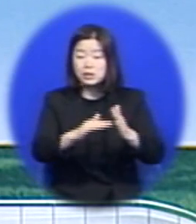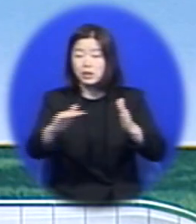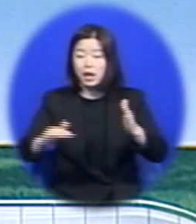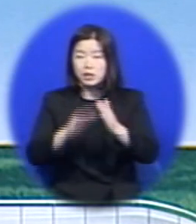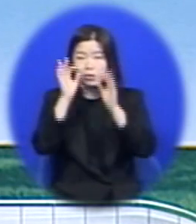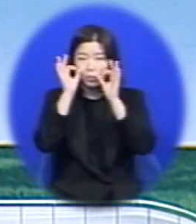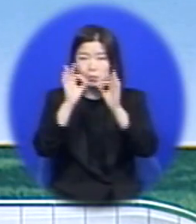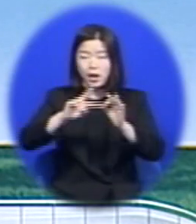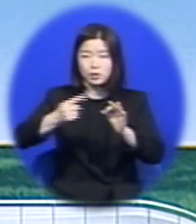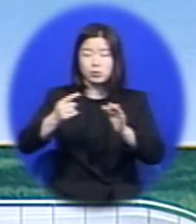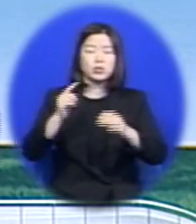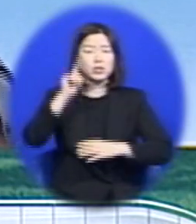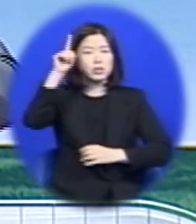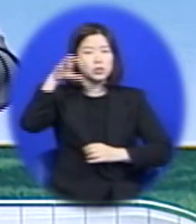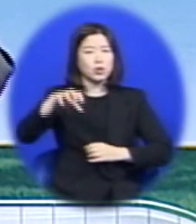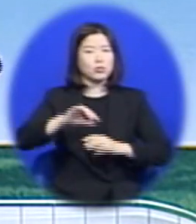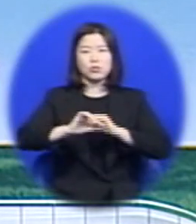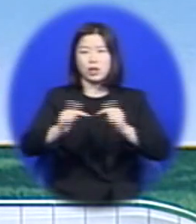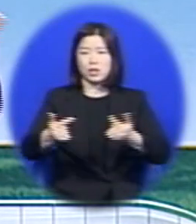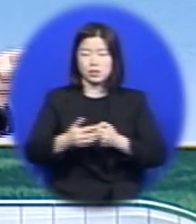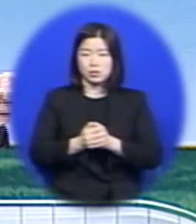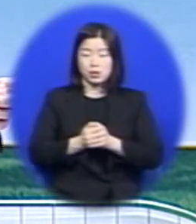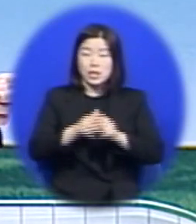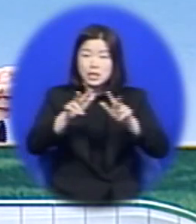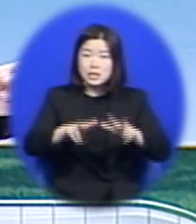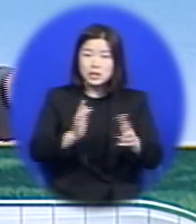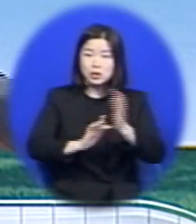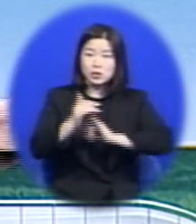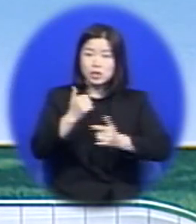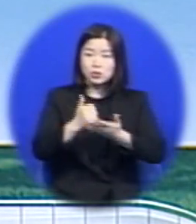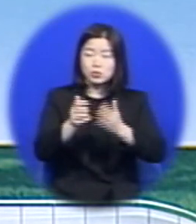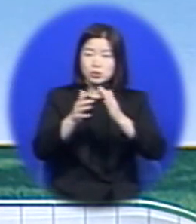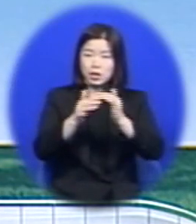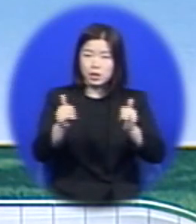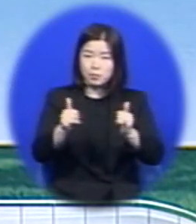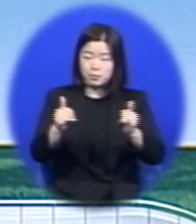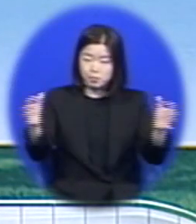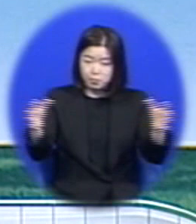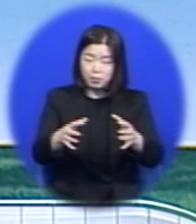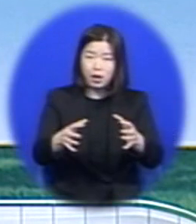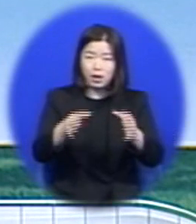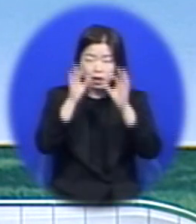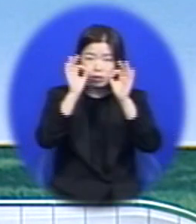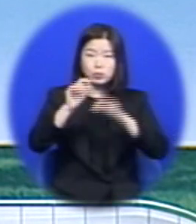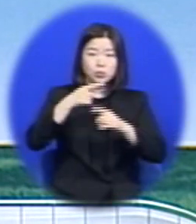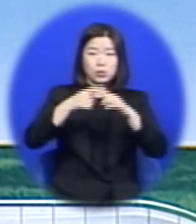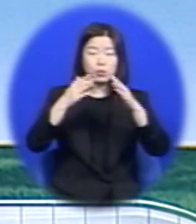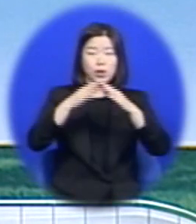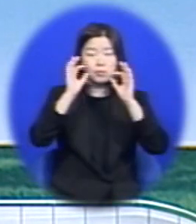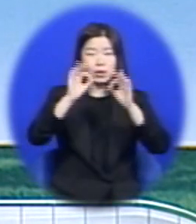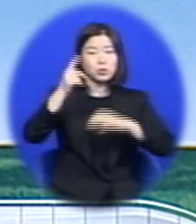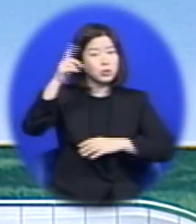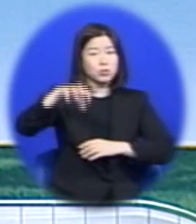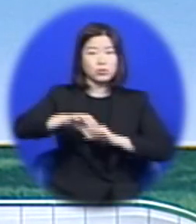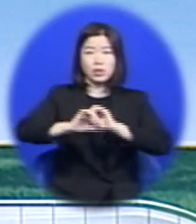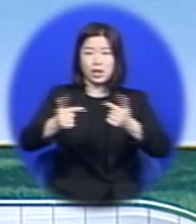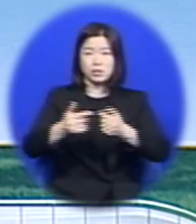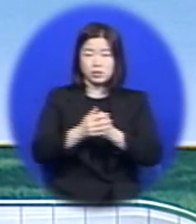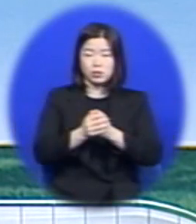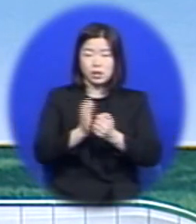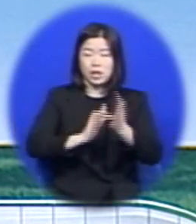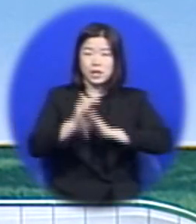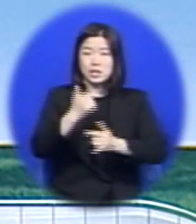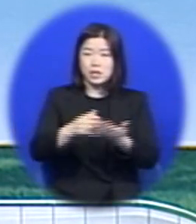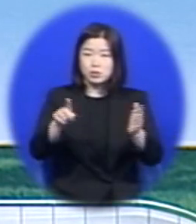천국이 아니고 지금 예수 믿는 사람들끼리 모인 이 교회를 보아도 천국이 아니니 예수